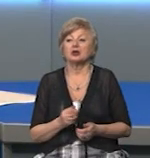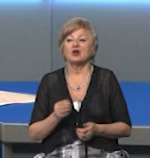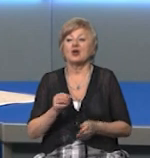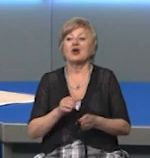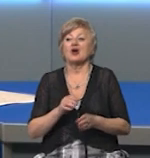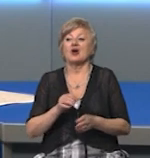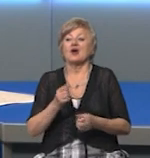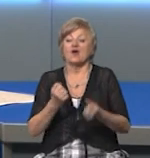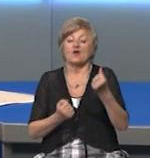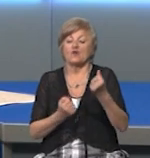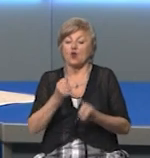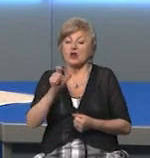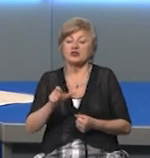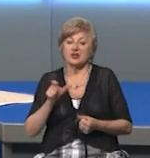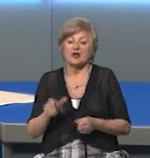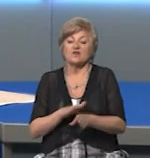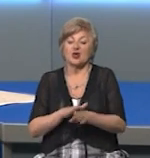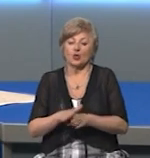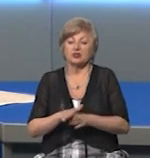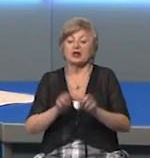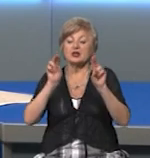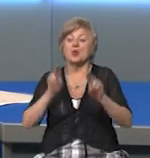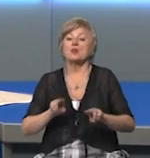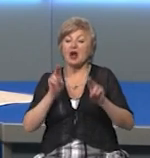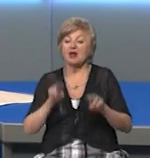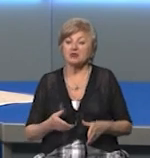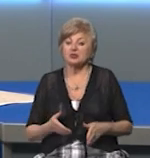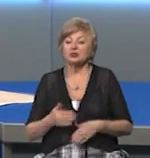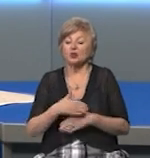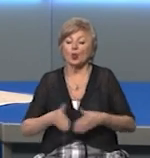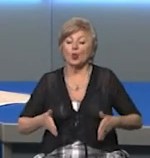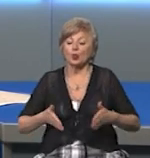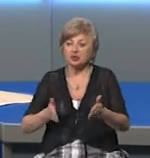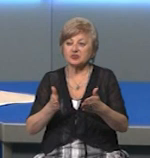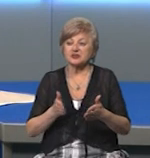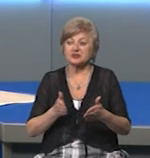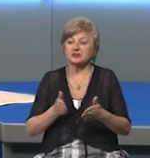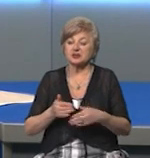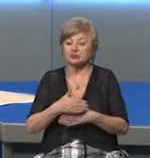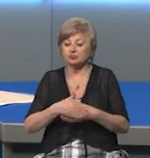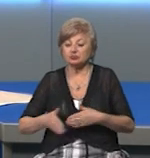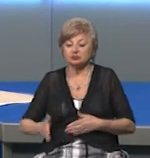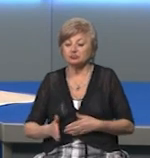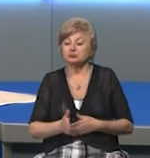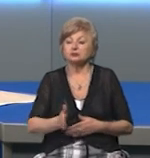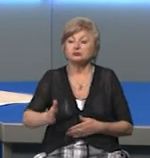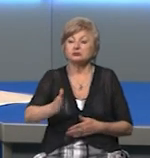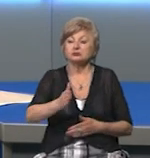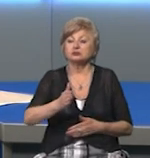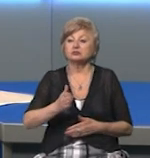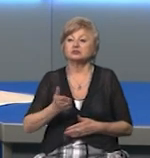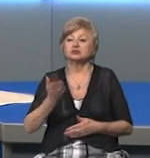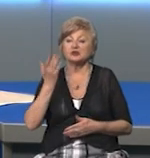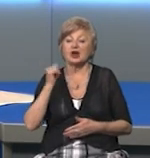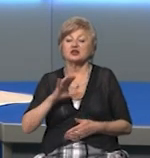виконання водіями правил дорожнього руху, нових знаків. Тобто, ну, наприклад, на вулиці Добролюбова вздовж інженерки, там раніше